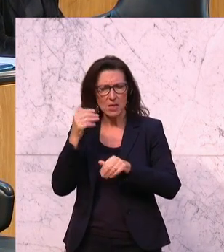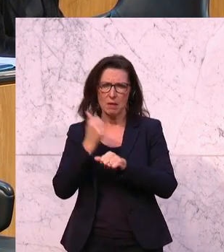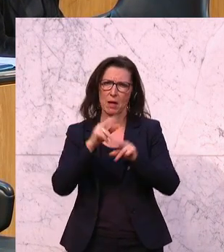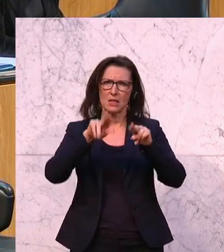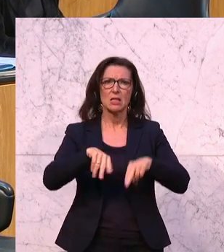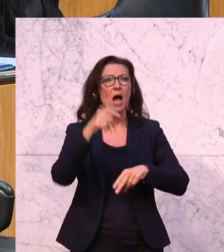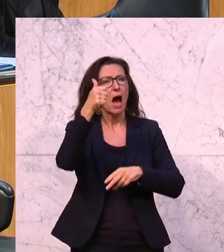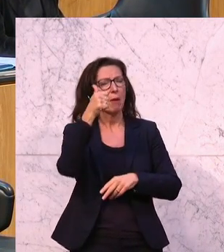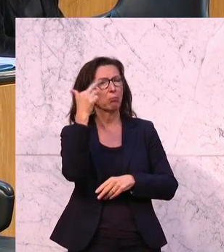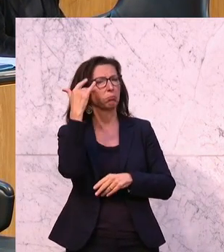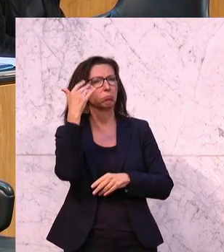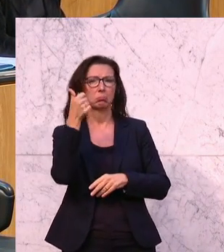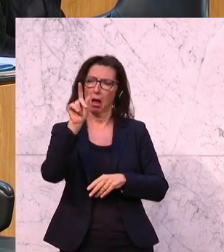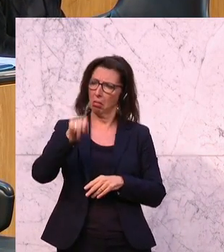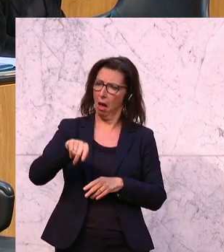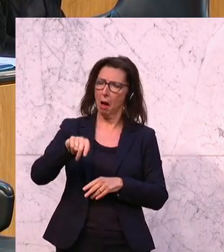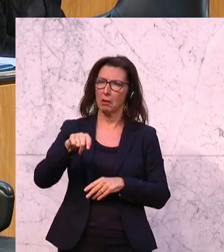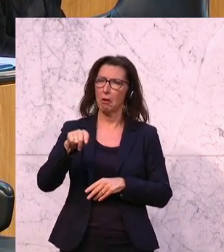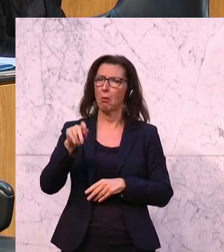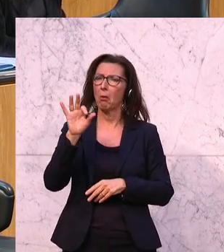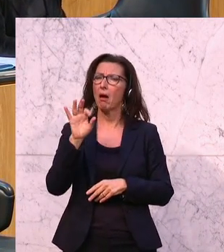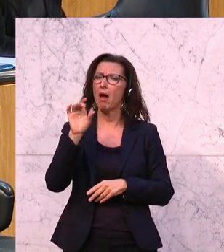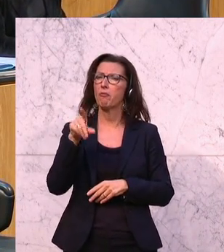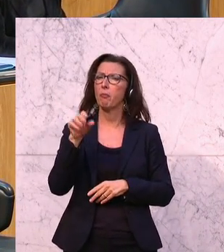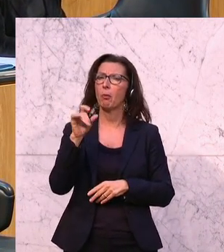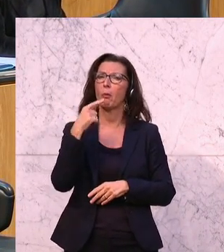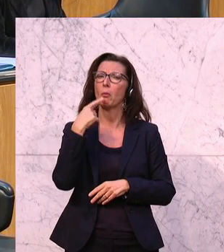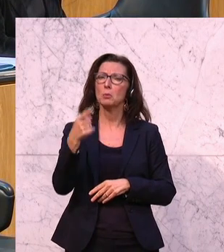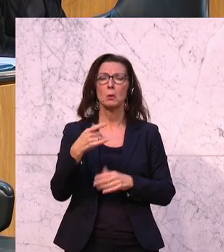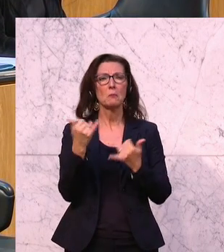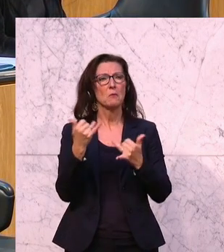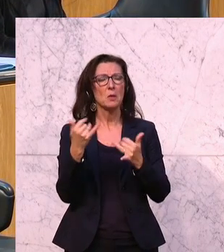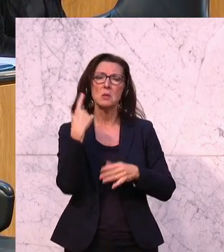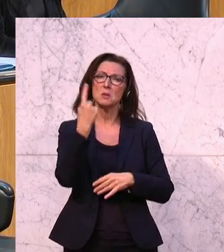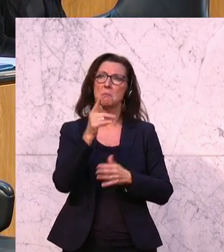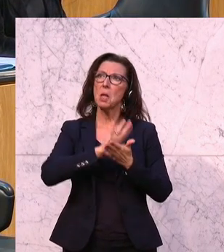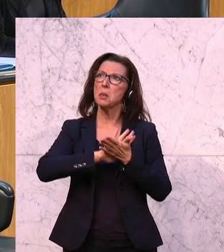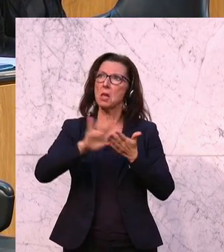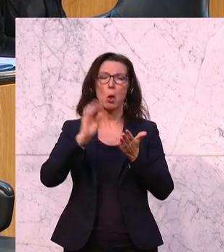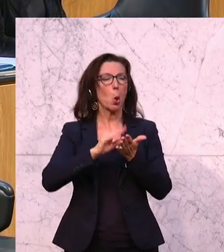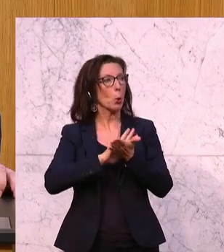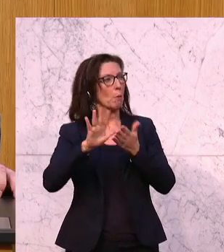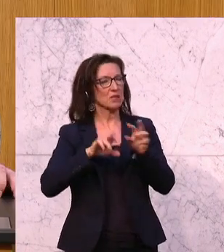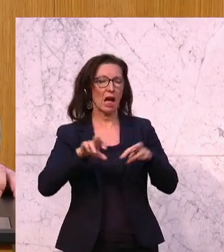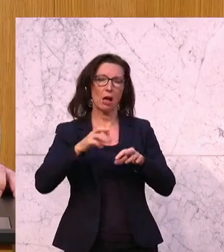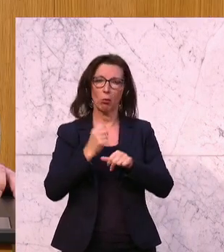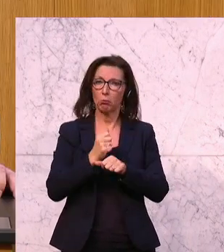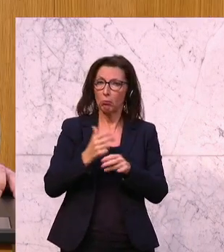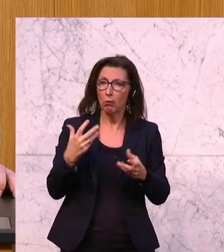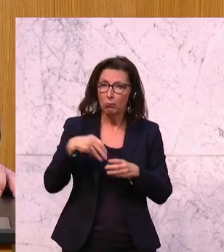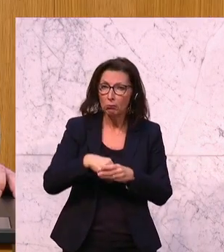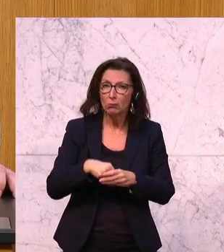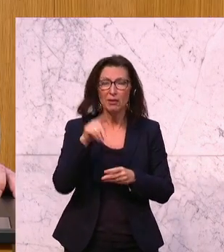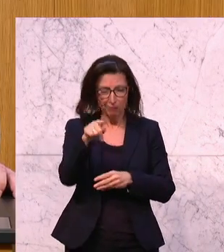wundert mich, wenn hier ein Abgeordneter der FPÖ steht, dann wird oft so getan, wie wenn sie nie in Regierungsverantwortung waren. Sie haben den Innenminister gestellt und auch